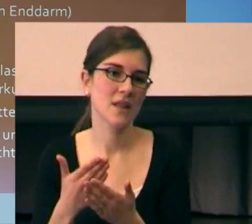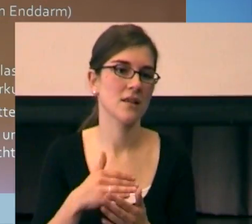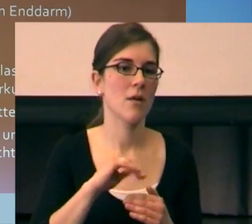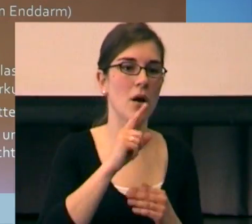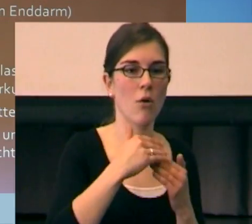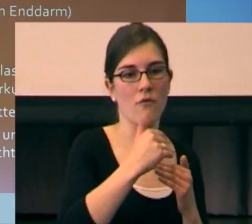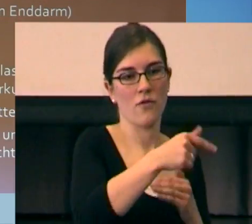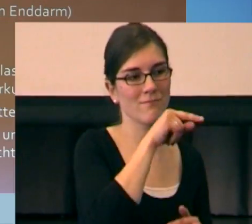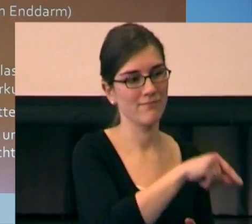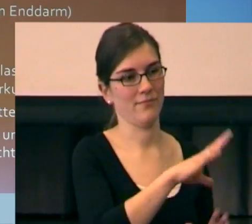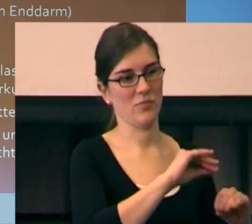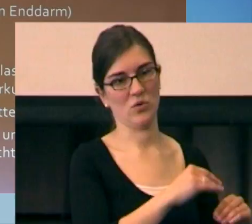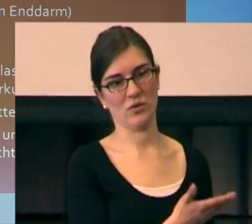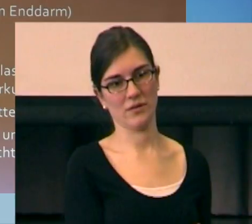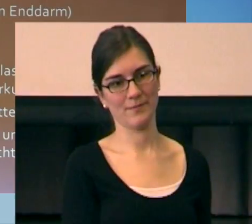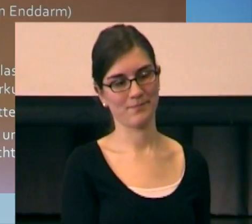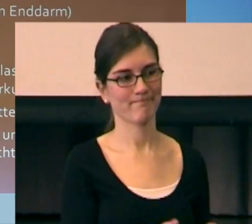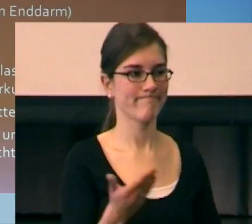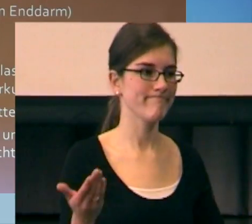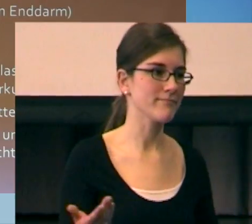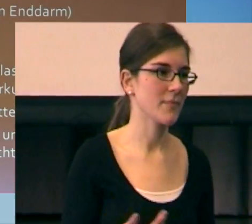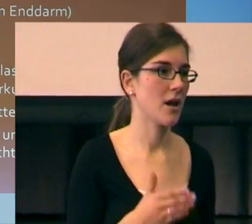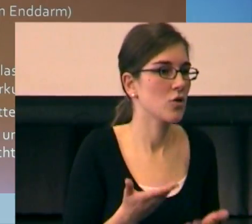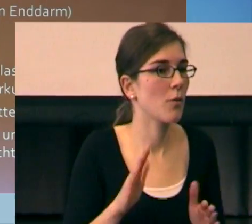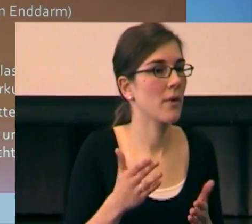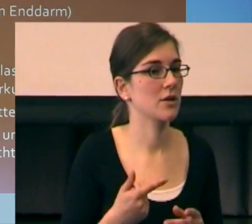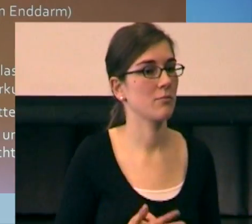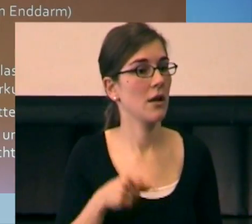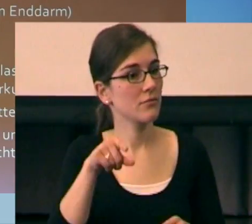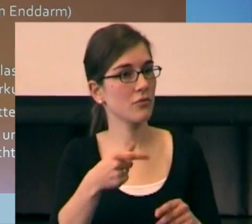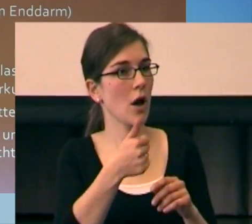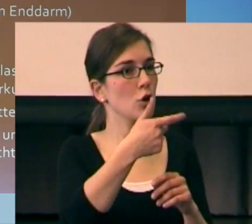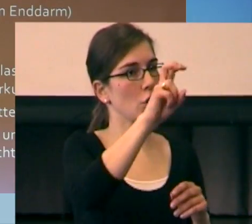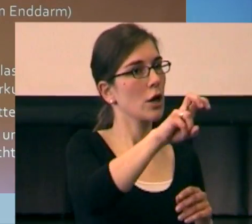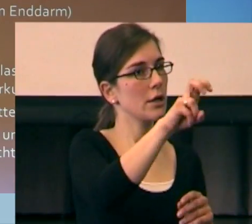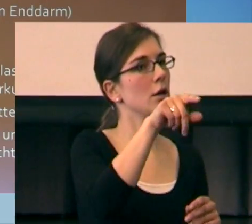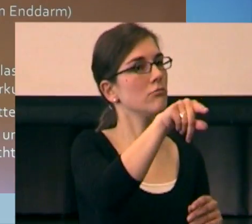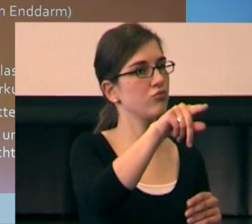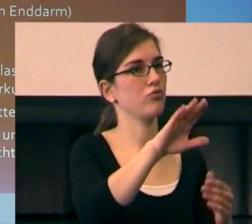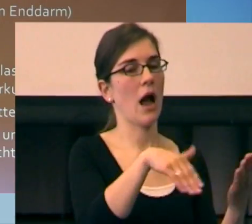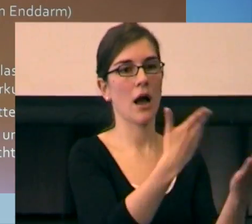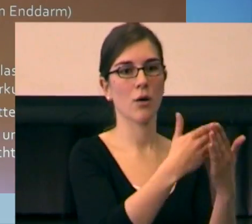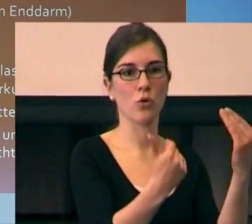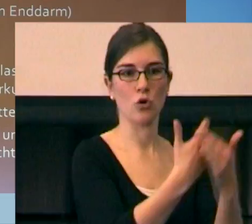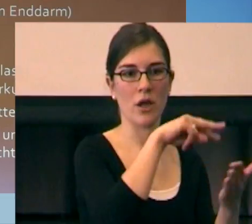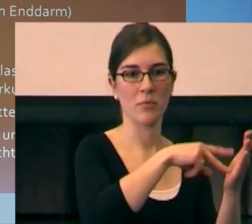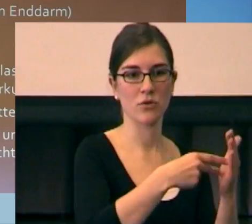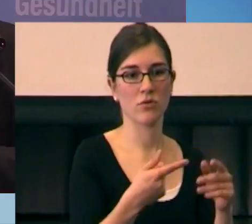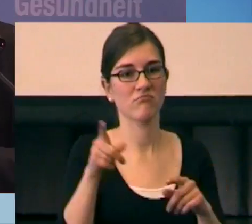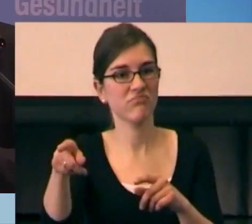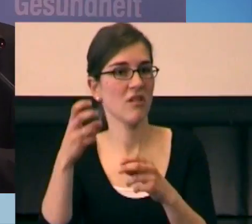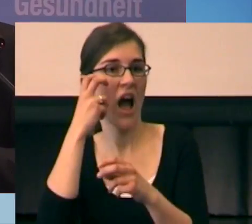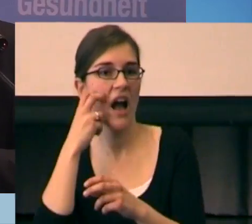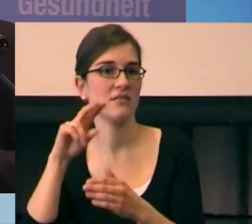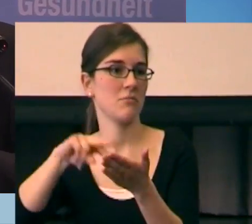Universitätskliniken verfügbar ist und in den anderen Kliniken, in den anderen Praxen geht es nicht. Das muss man sagen. Das heißt, deswegen müssen dort laufen sehr viele